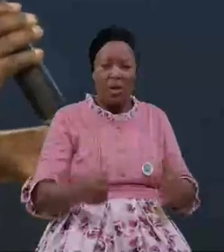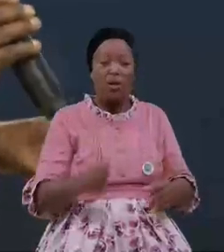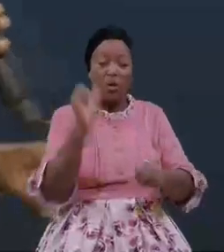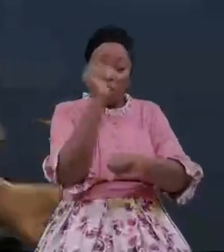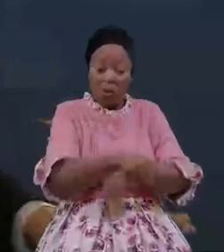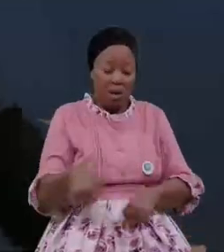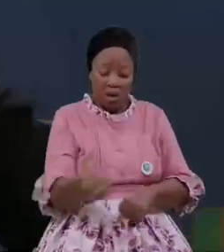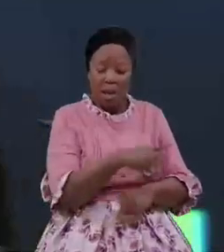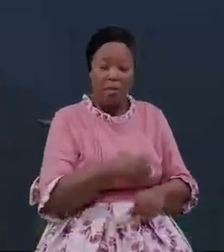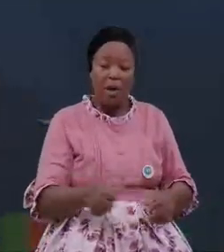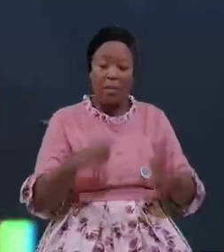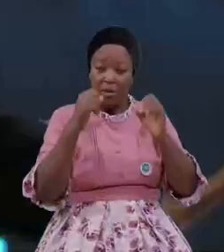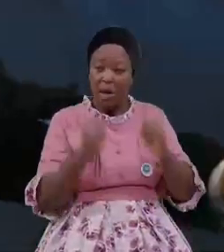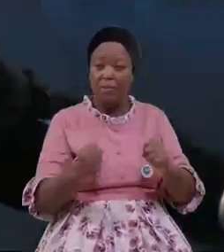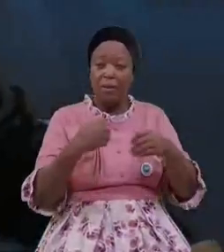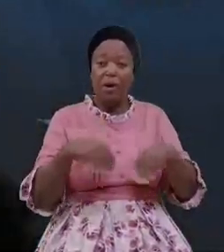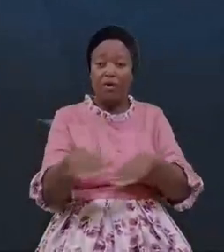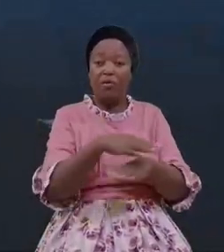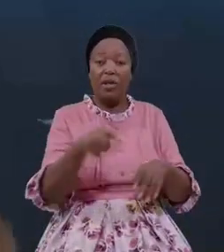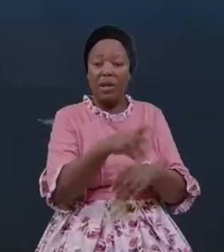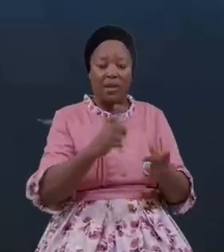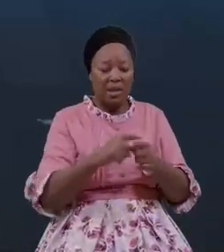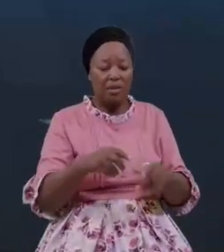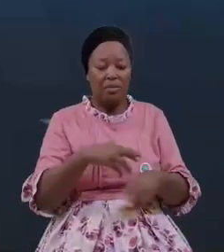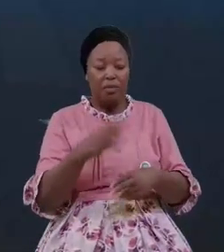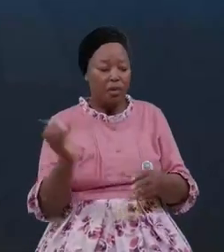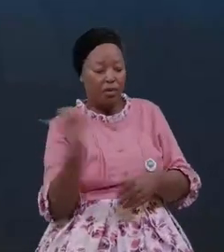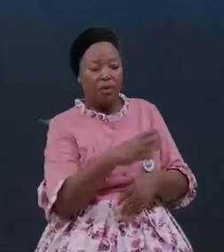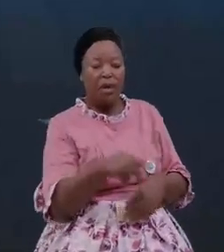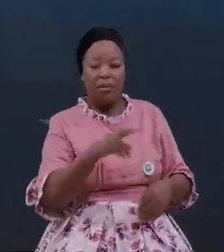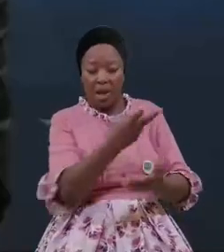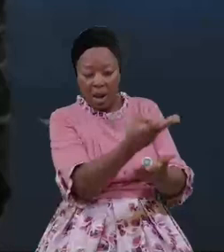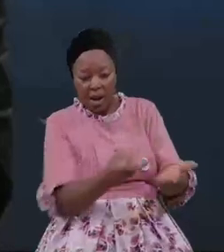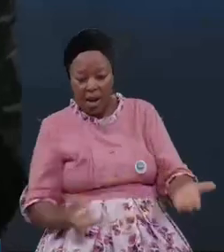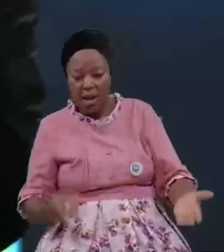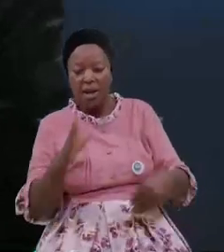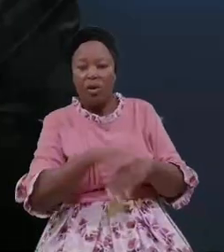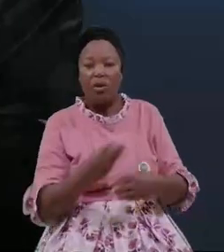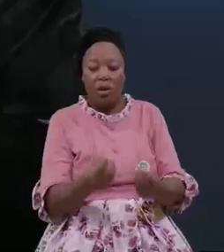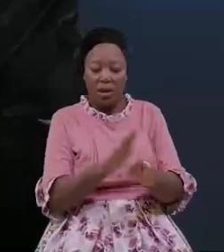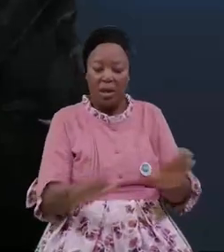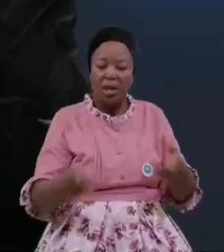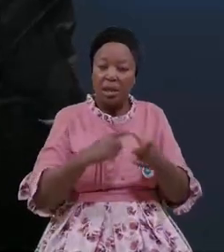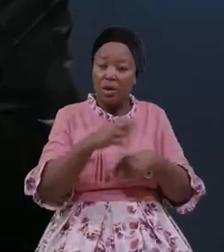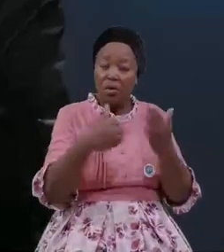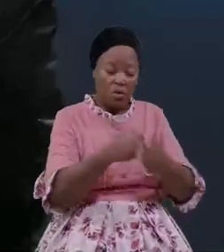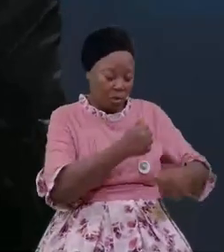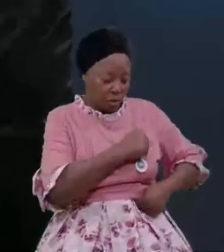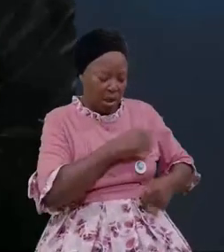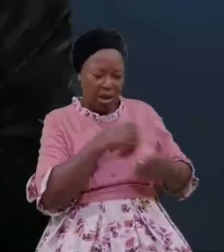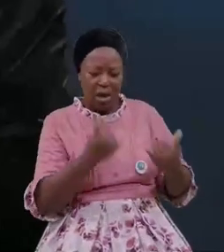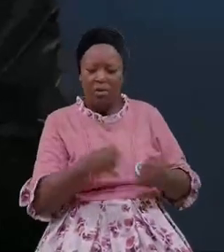écrasé les a submergé et les a jeté par terre et ces soldats